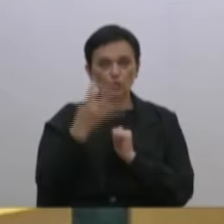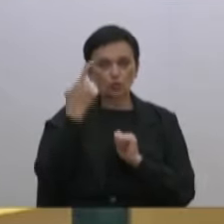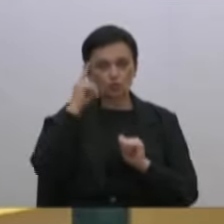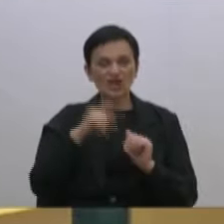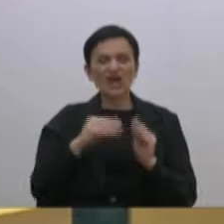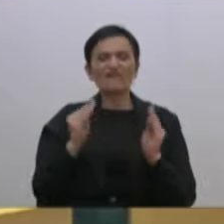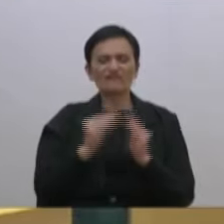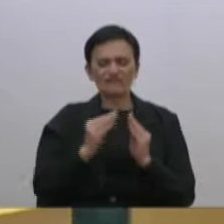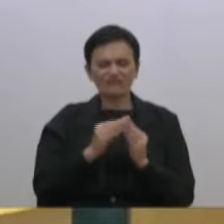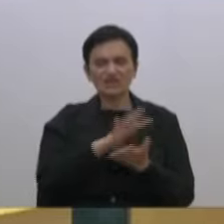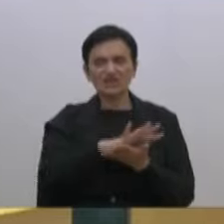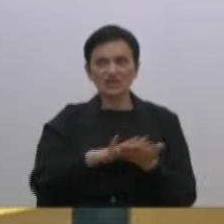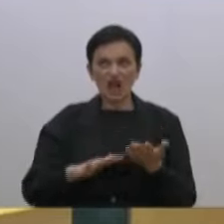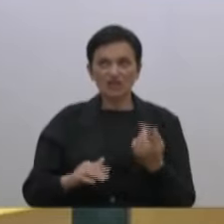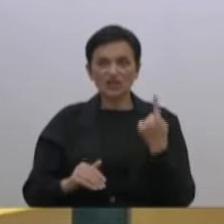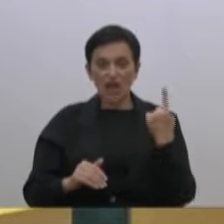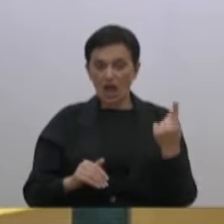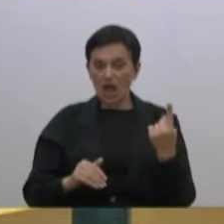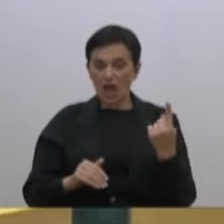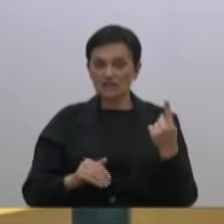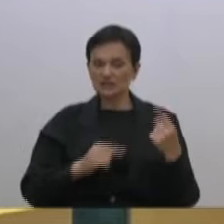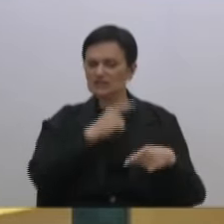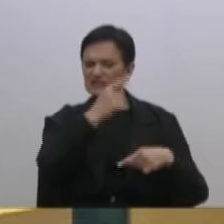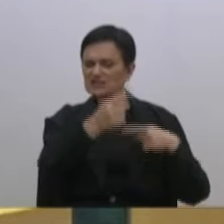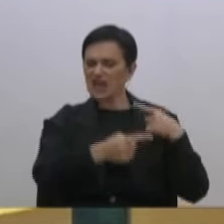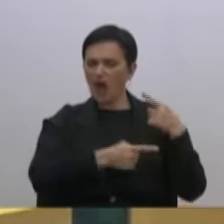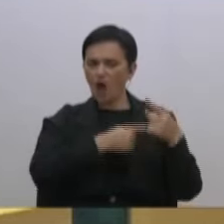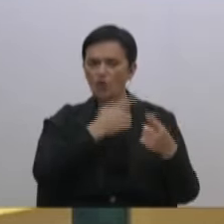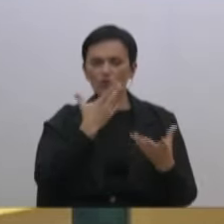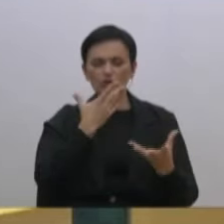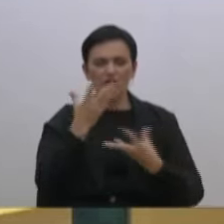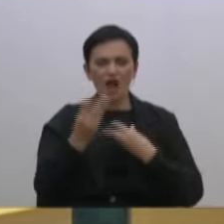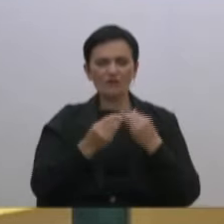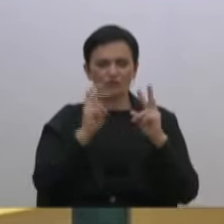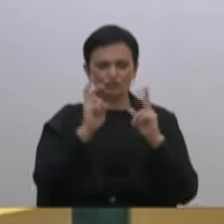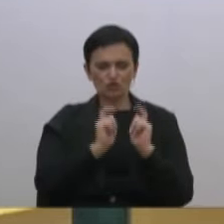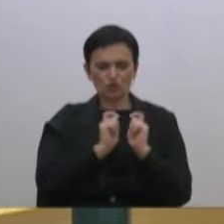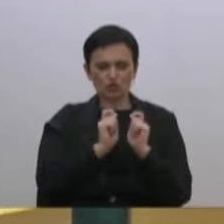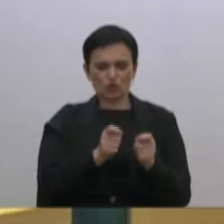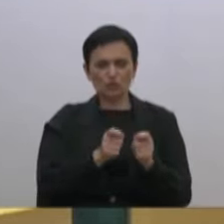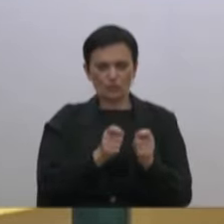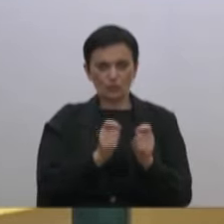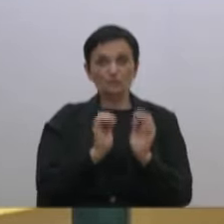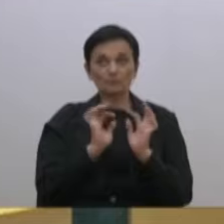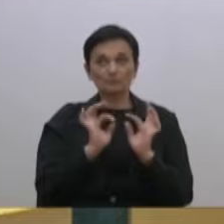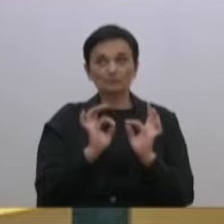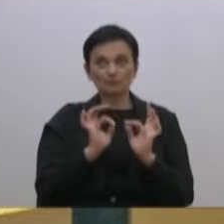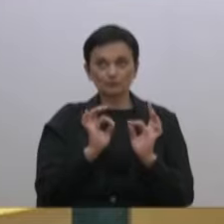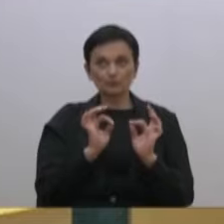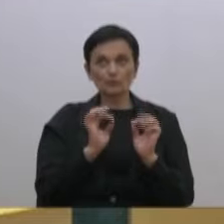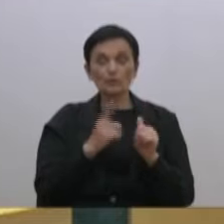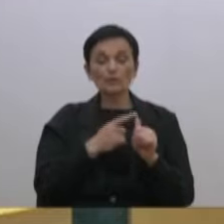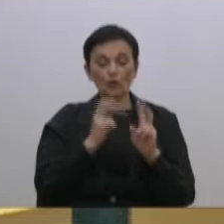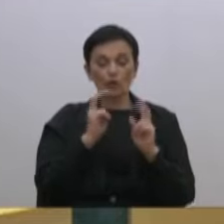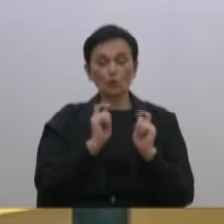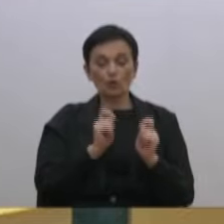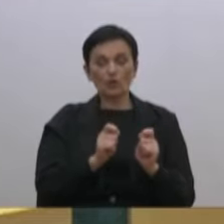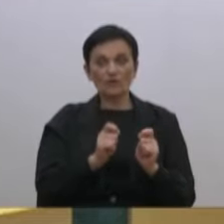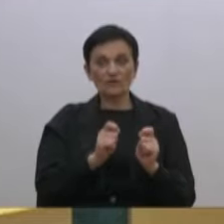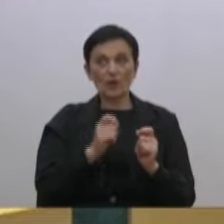კვლავ გაგრძელდება ერთი უკვე საუკუნის აფიორად წოდებული და სწორად წოდებული საუკუნის